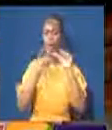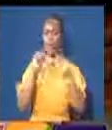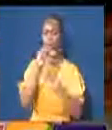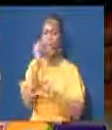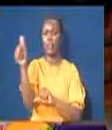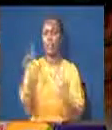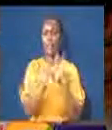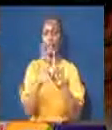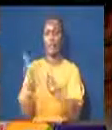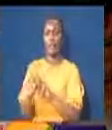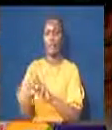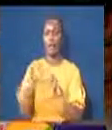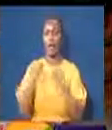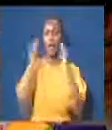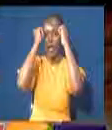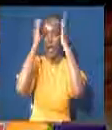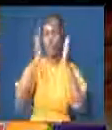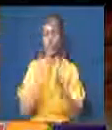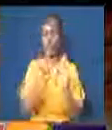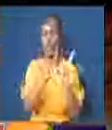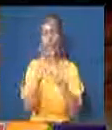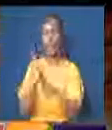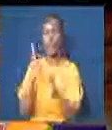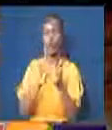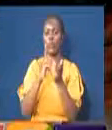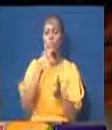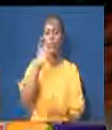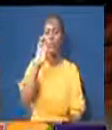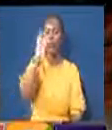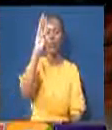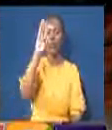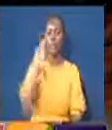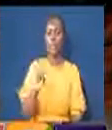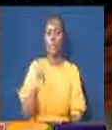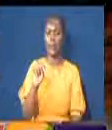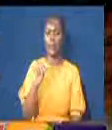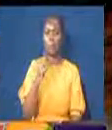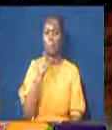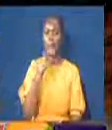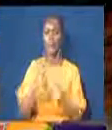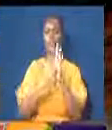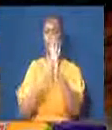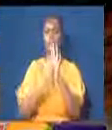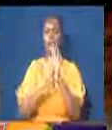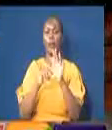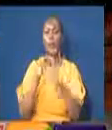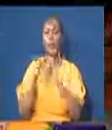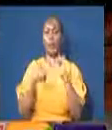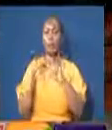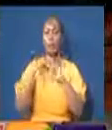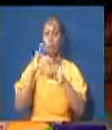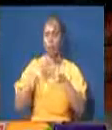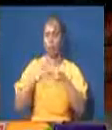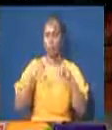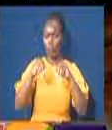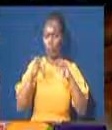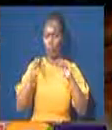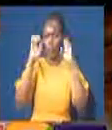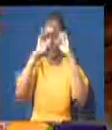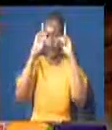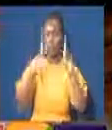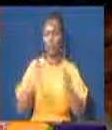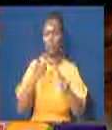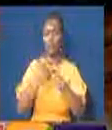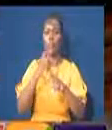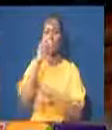ya kuwatahini wanafunzi wetu, na pia tunaye Dr. Ruben Ntamburi ambaye anasimamia masuala ya ubora wa elimu katika tume ya kuajiri